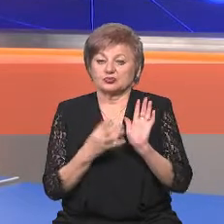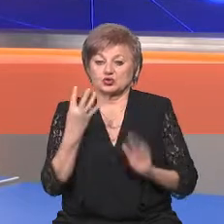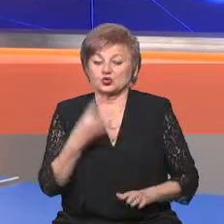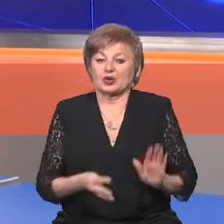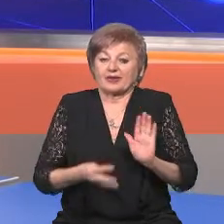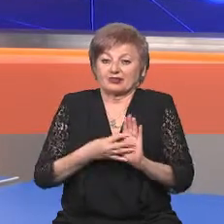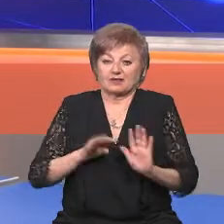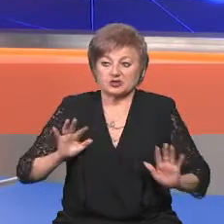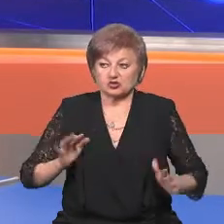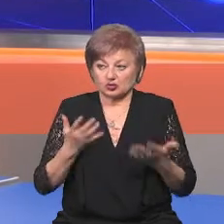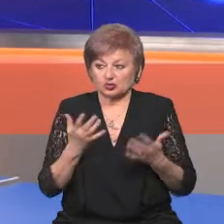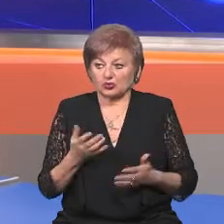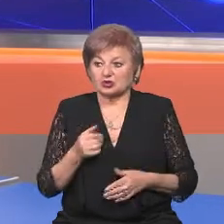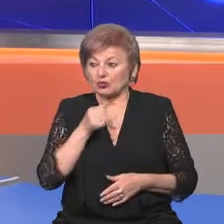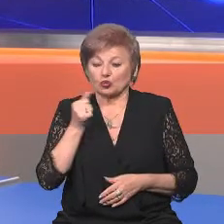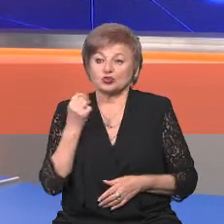випадків, в тому році було